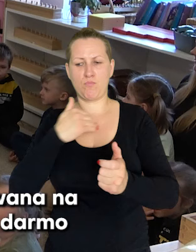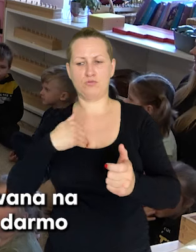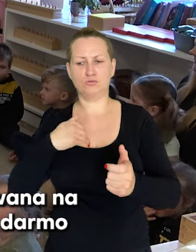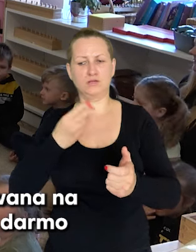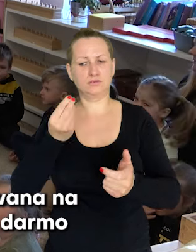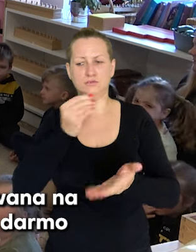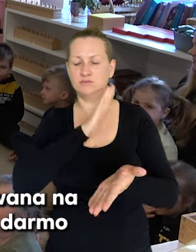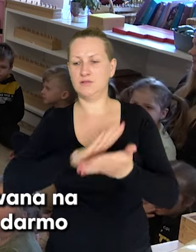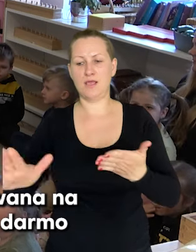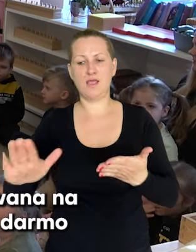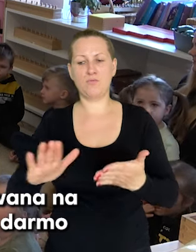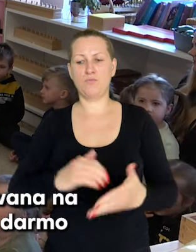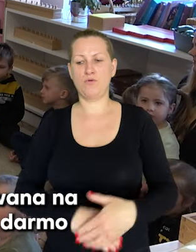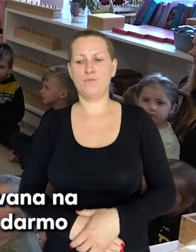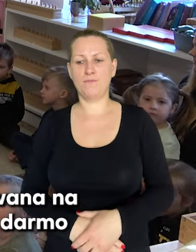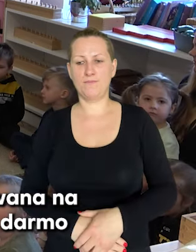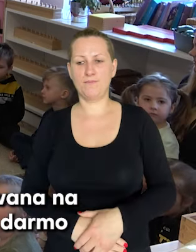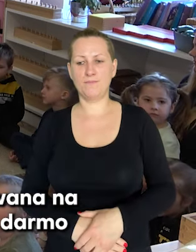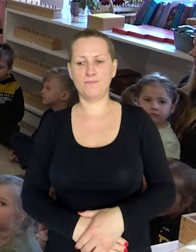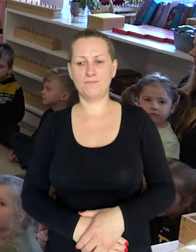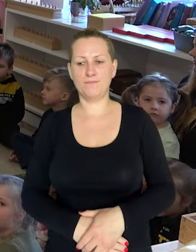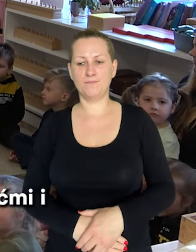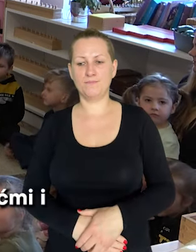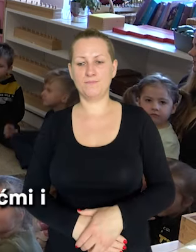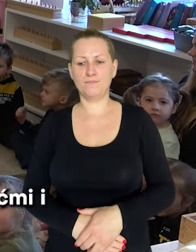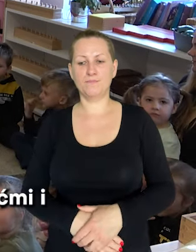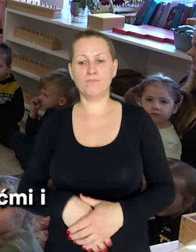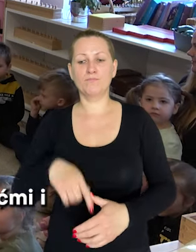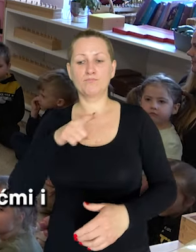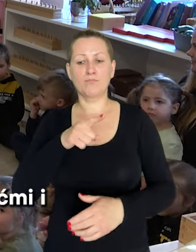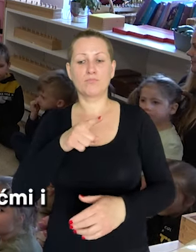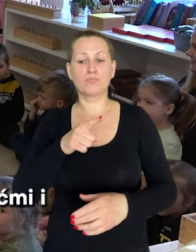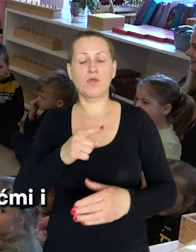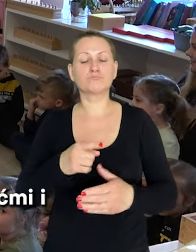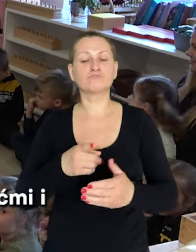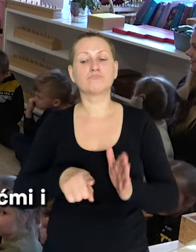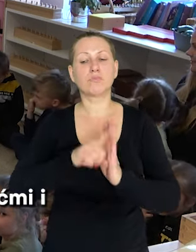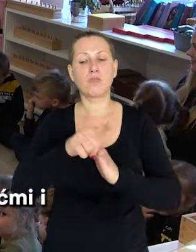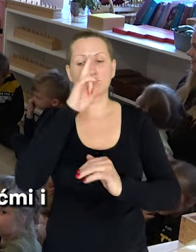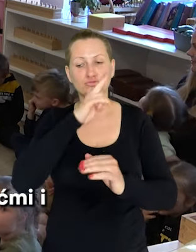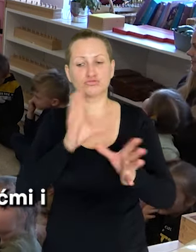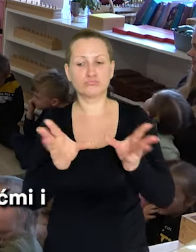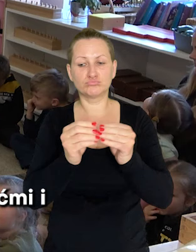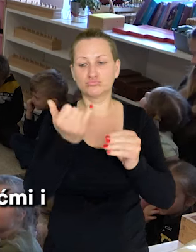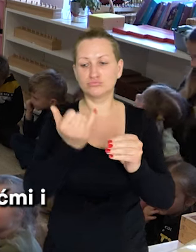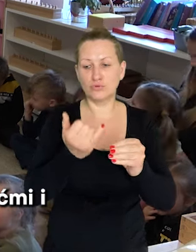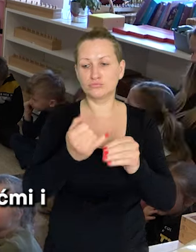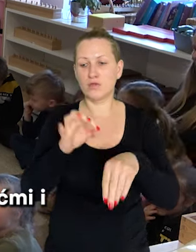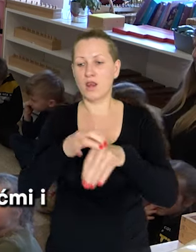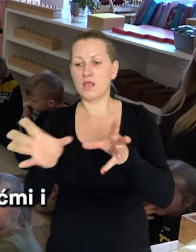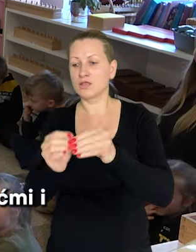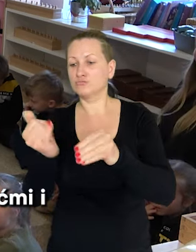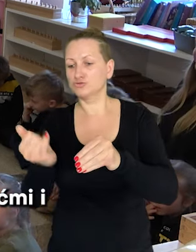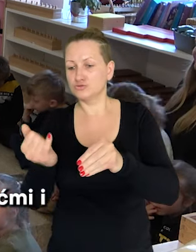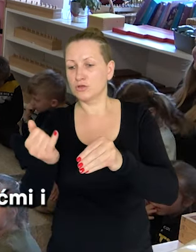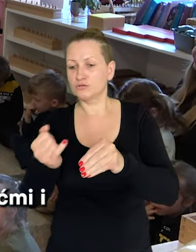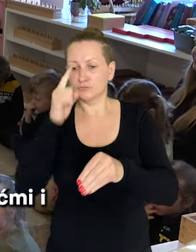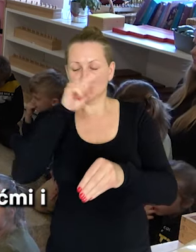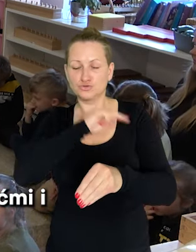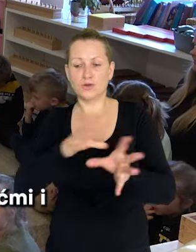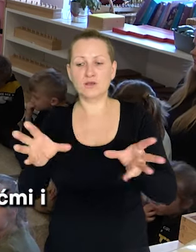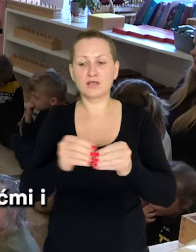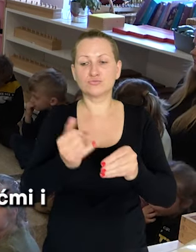całej Polsce za darmo do pracy rodziców z dziećmi, lekarzy z dziećmi